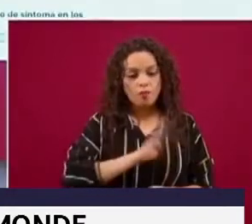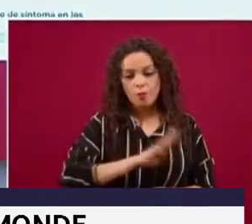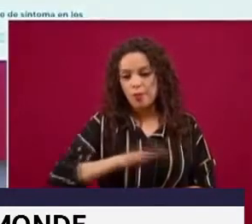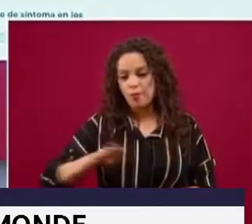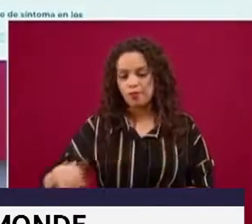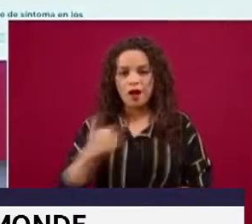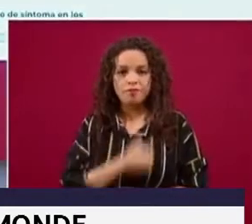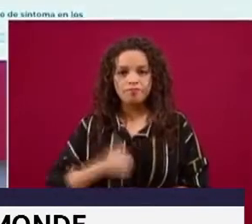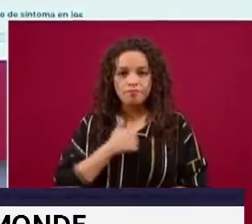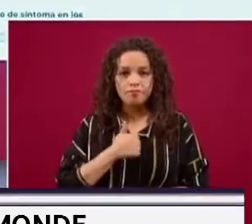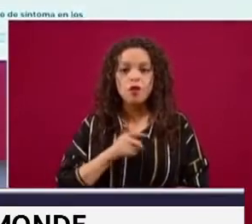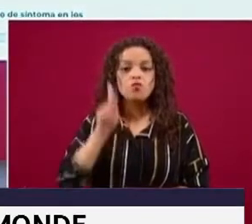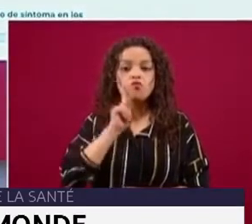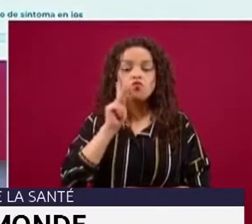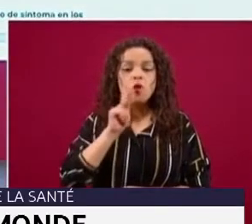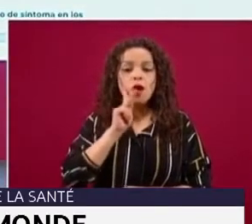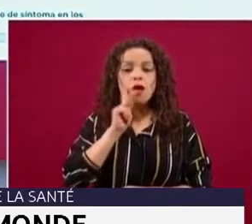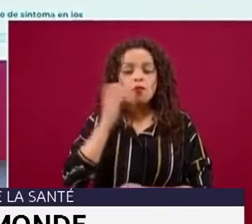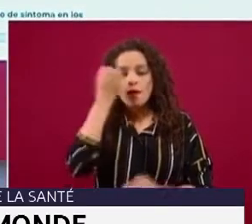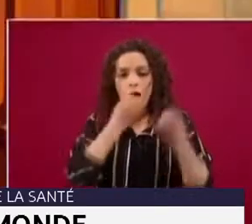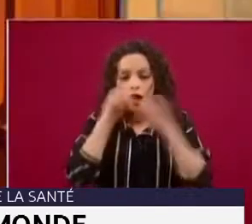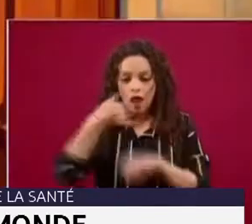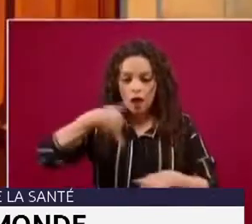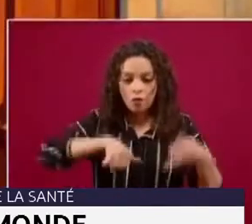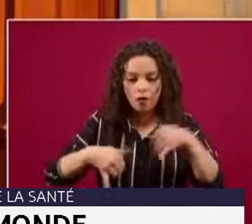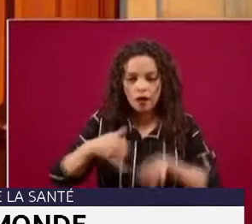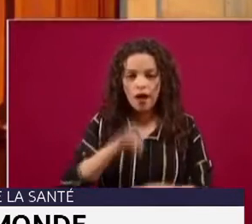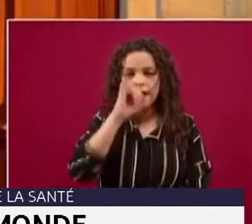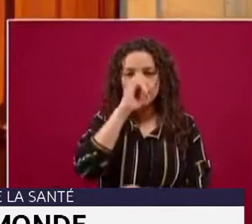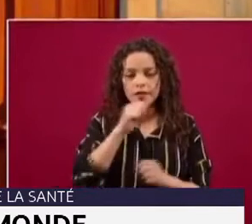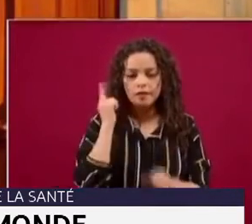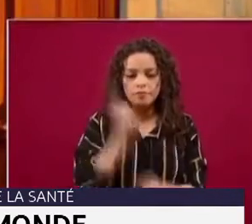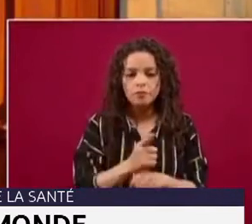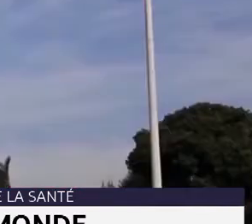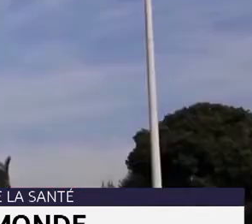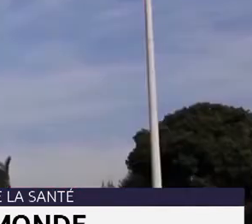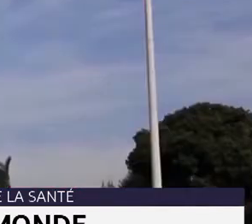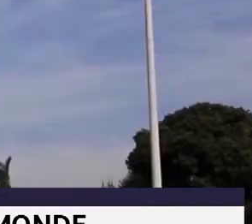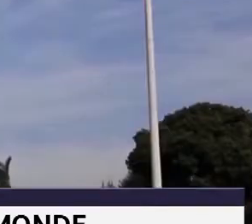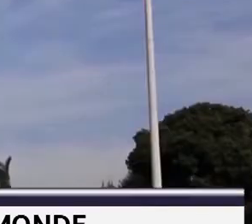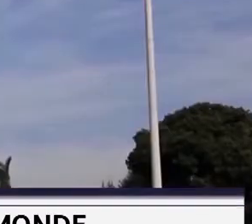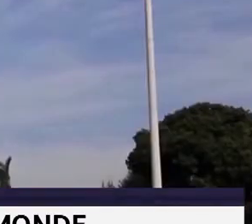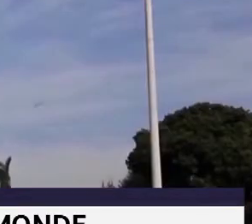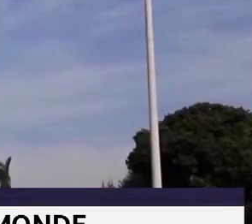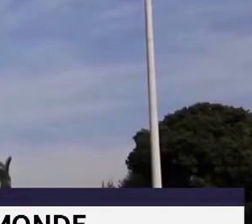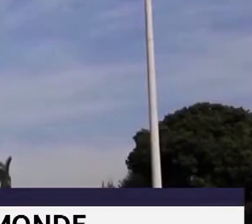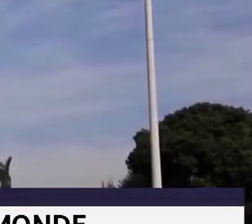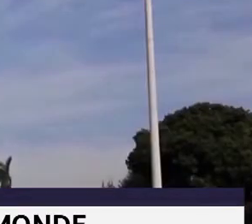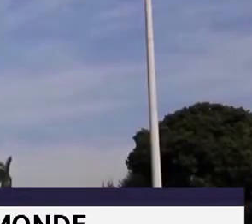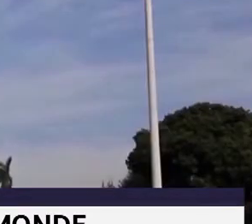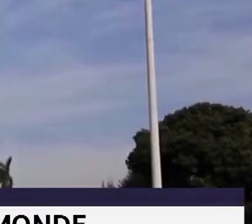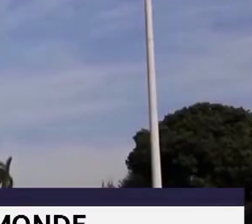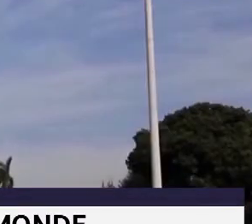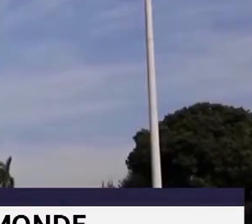testées positives au coc u19 en laboratoire sont malheureusement mortes pour la première fois depuis